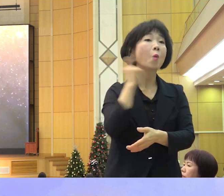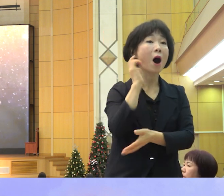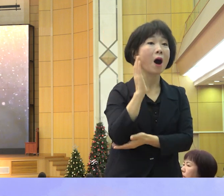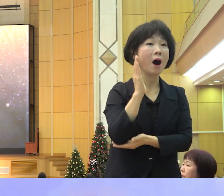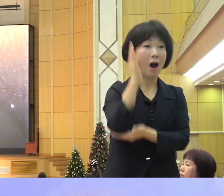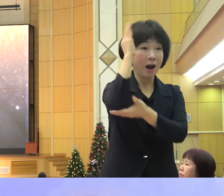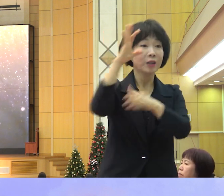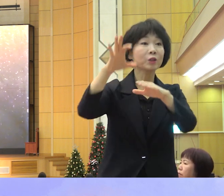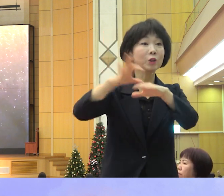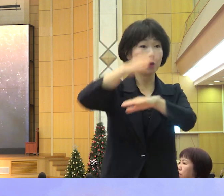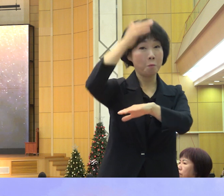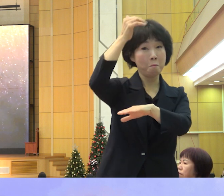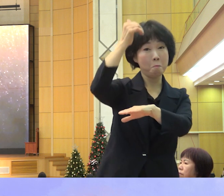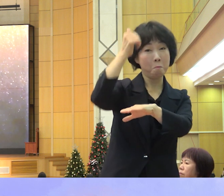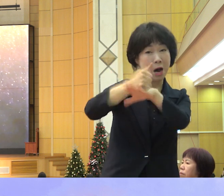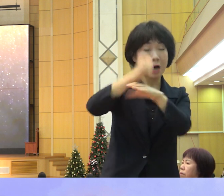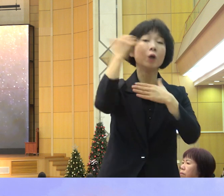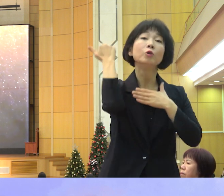영광의